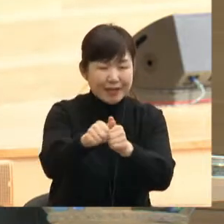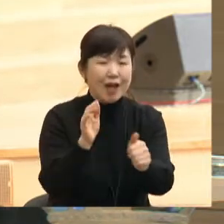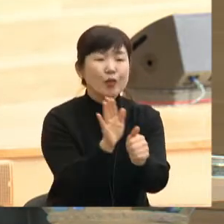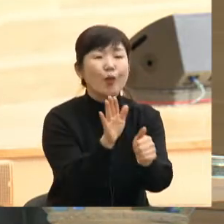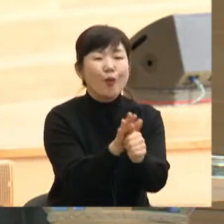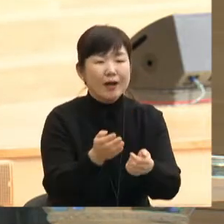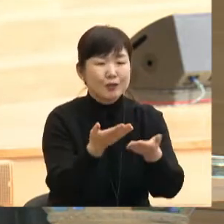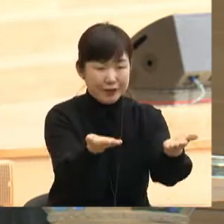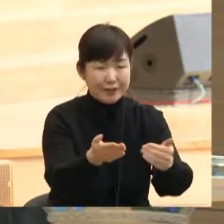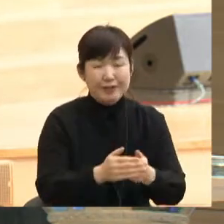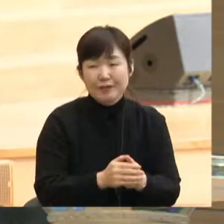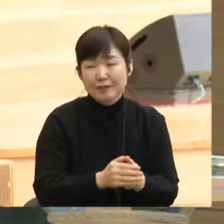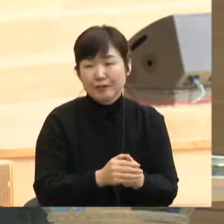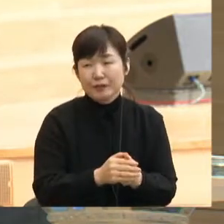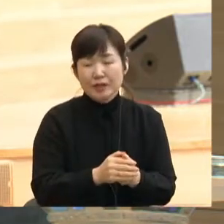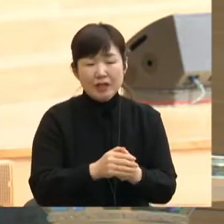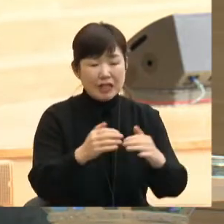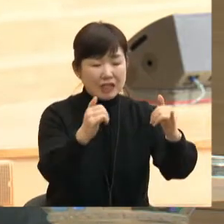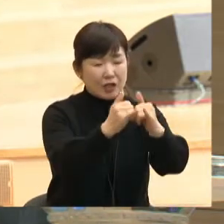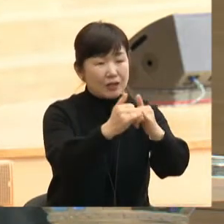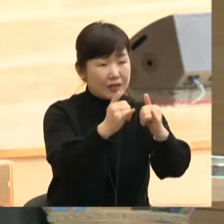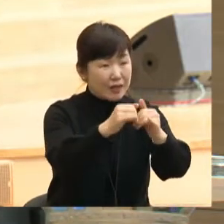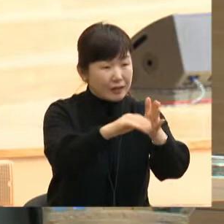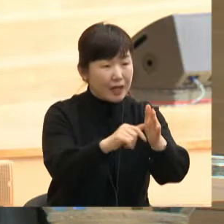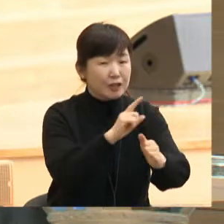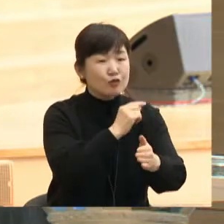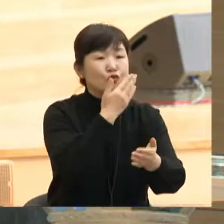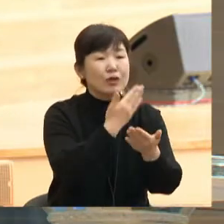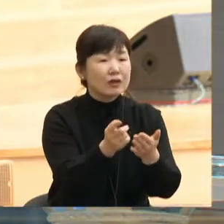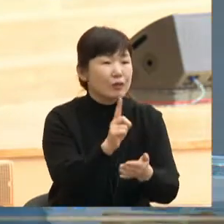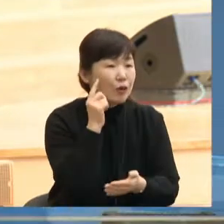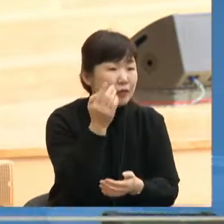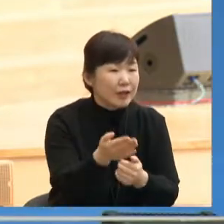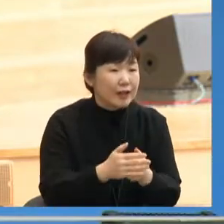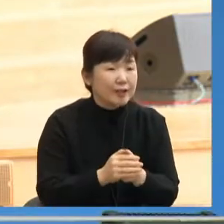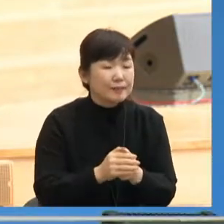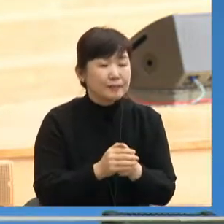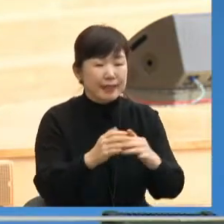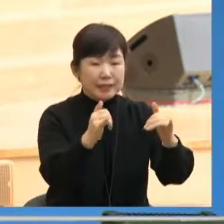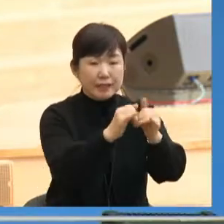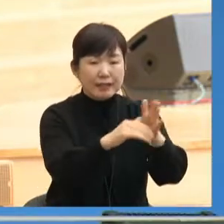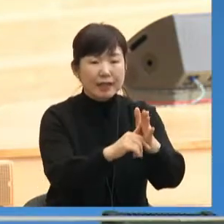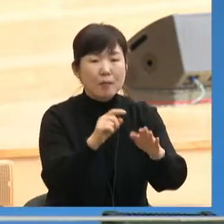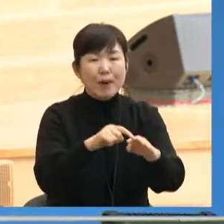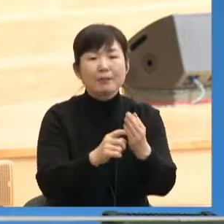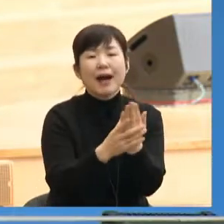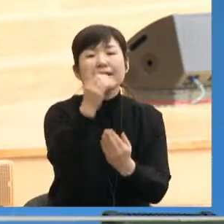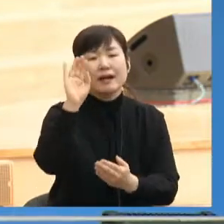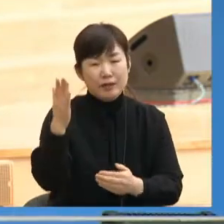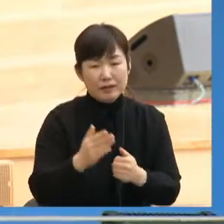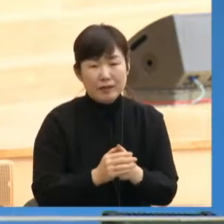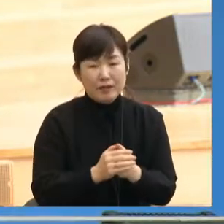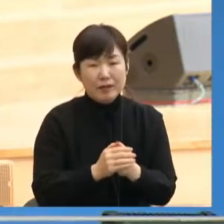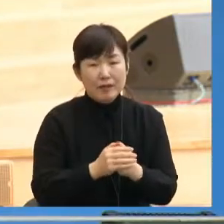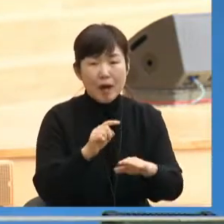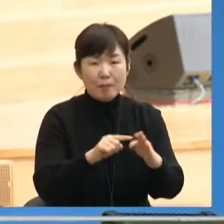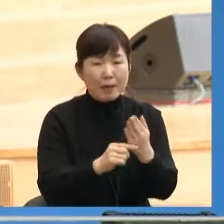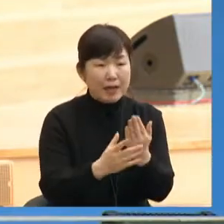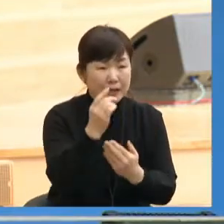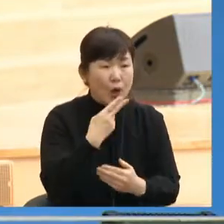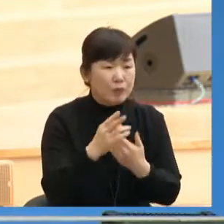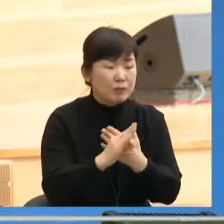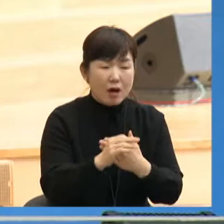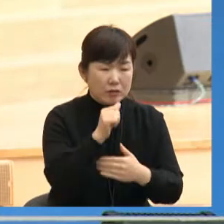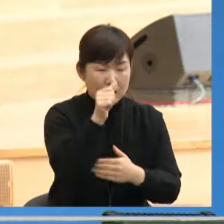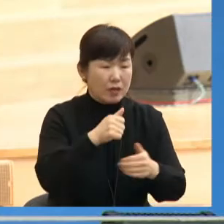하시니라. 여러분, 전쟁에서 중요한 게 뭘까요? 전쟁에서 중요한 거는 하나 된 마음입니다. 여러분, 하나 된 마음이 아니면 절대 이길